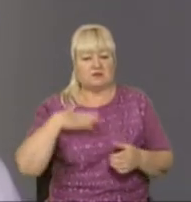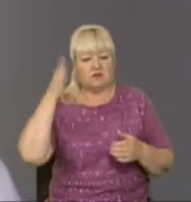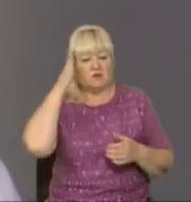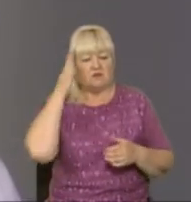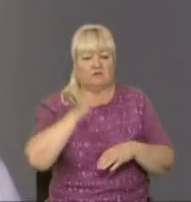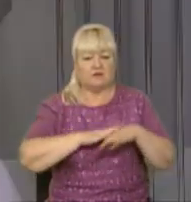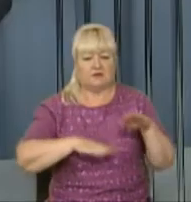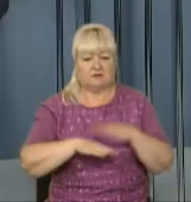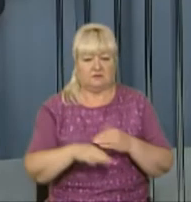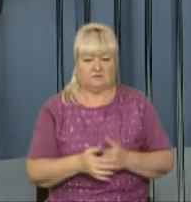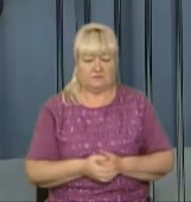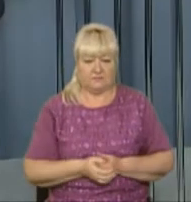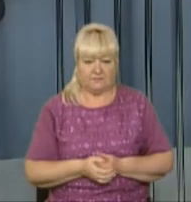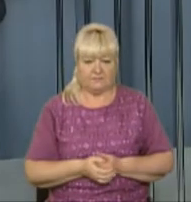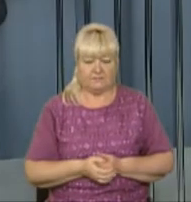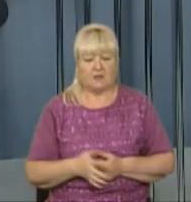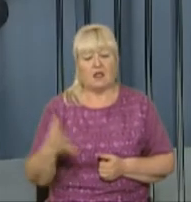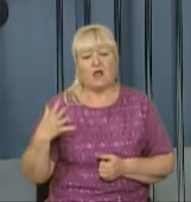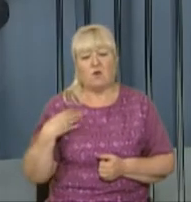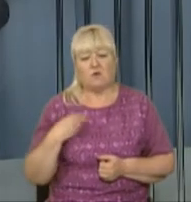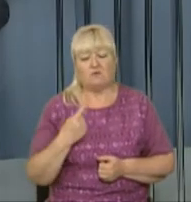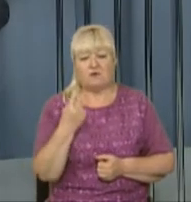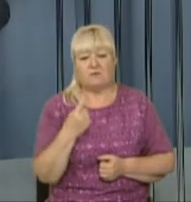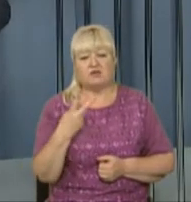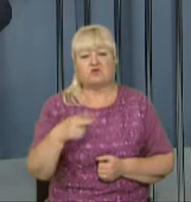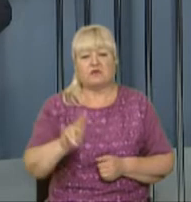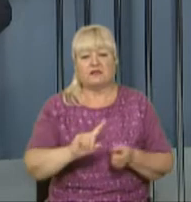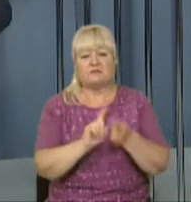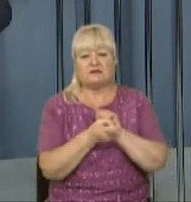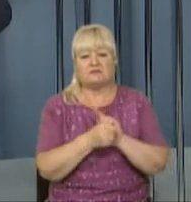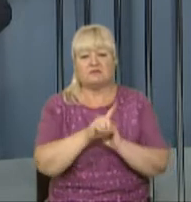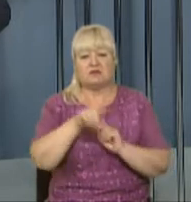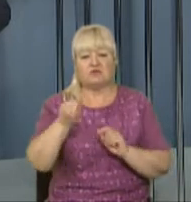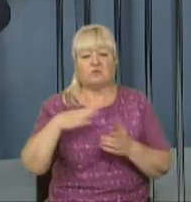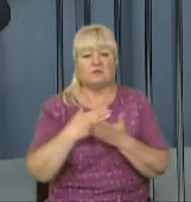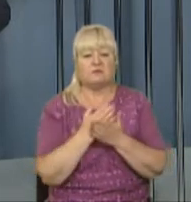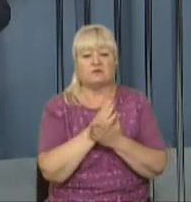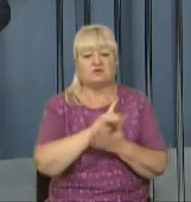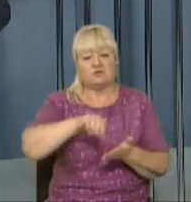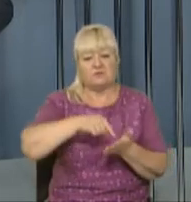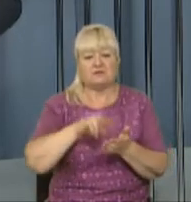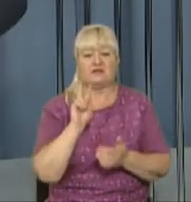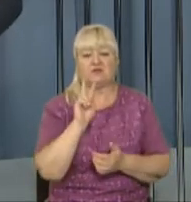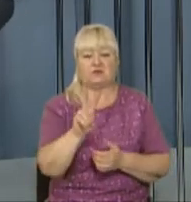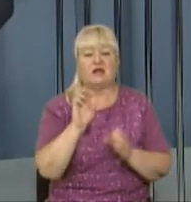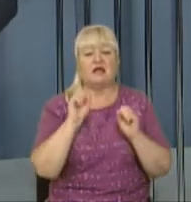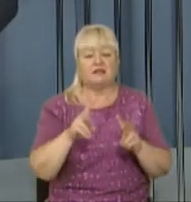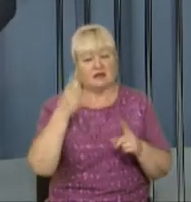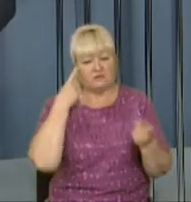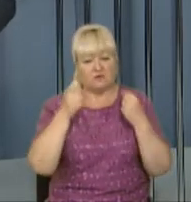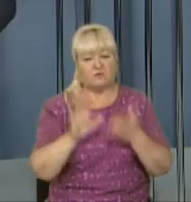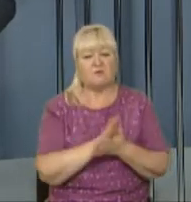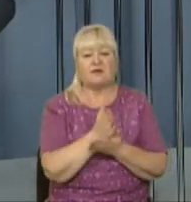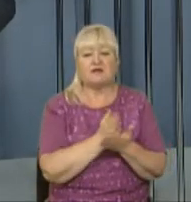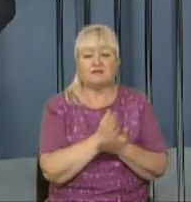кінцівок. У Львові з 1 липня змінять нумерацію маршрутів міських тролейбусів. Як інформують у прес-службі